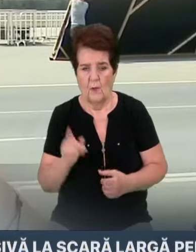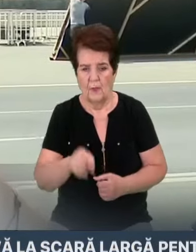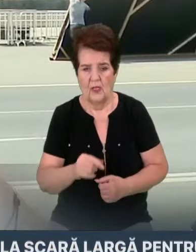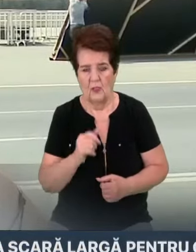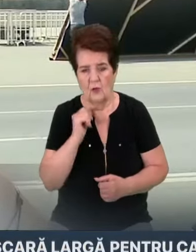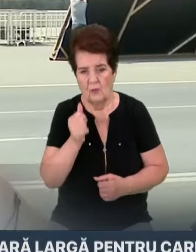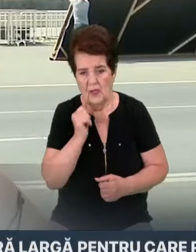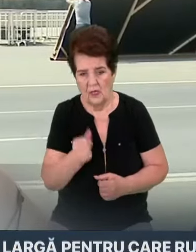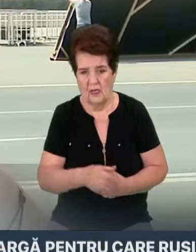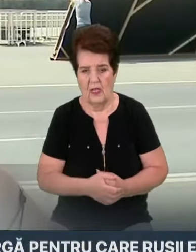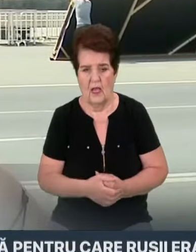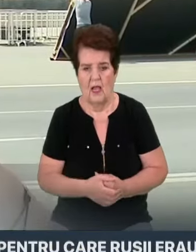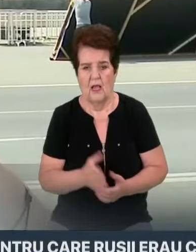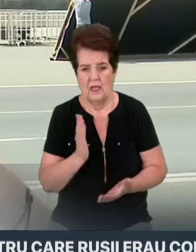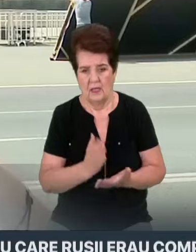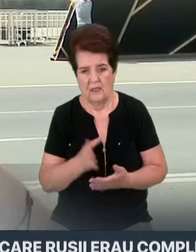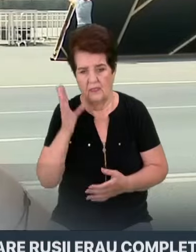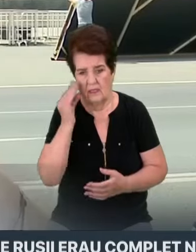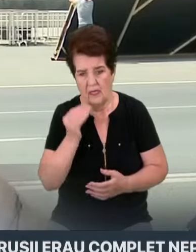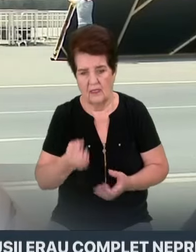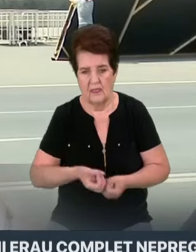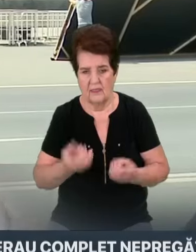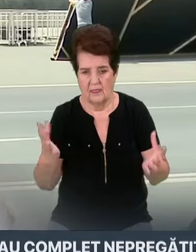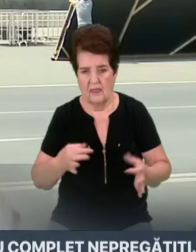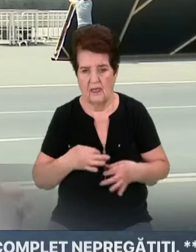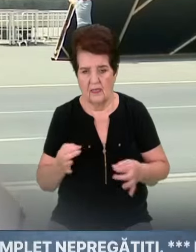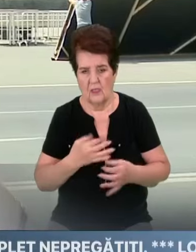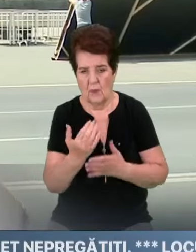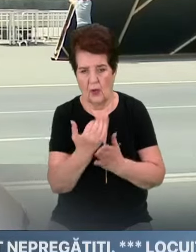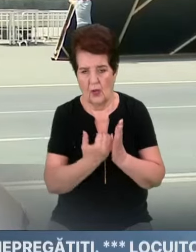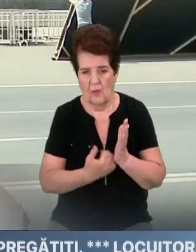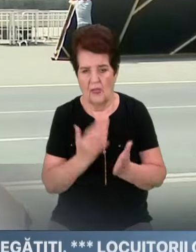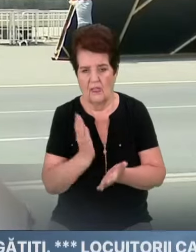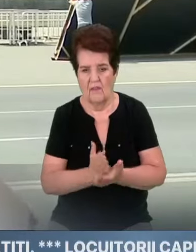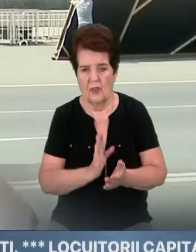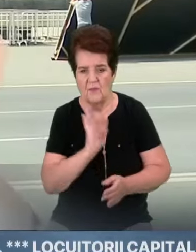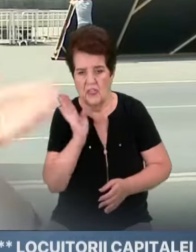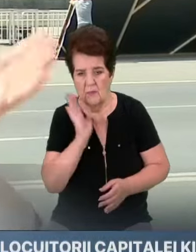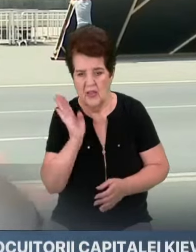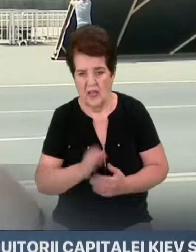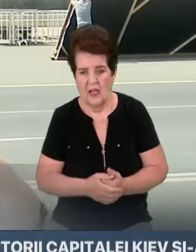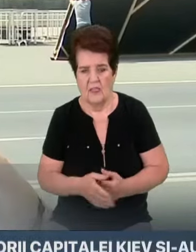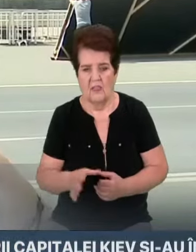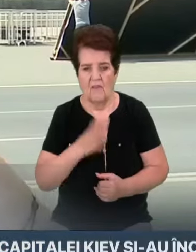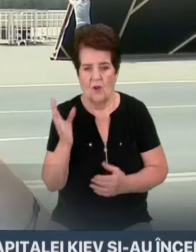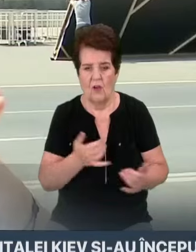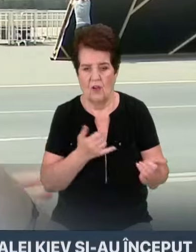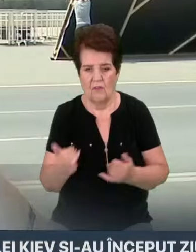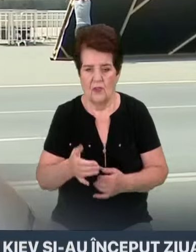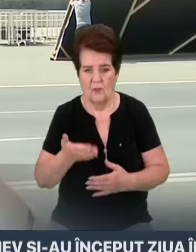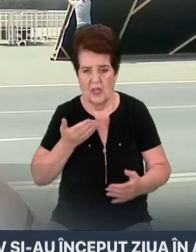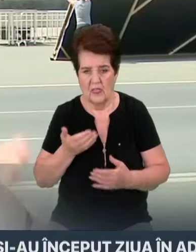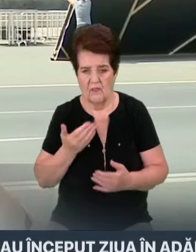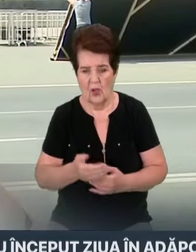de mâine, care este însuși data Zilei Independenței, noi avem un program de dimineață, care va fi, cum menționai și tu mai devreme, la